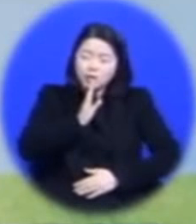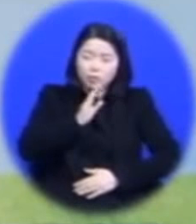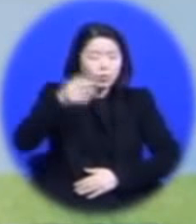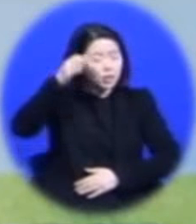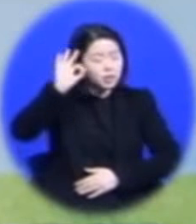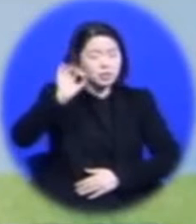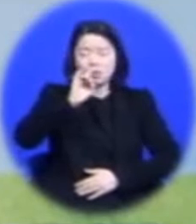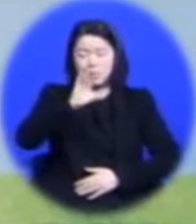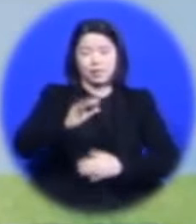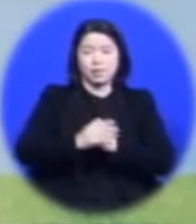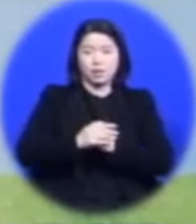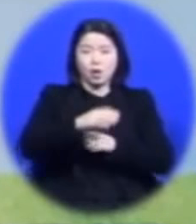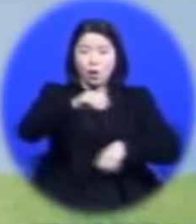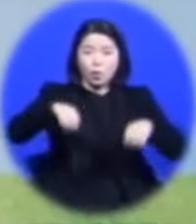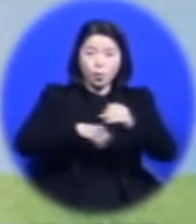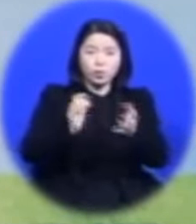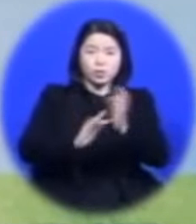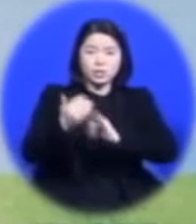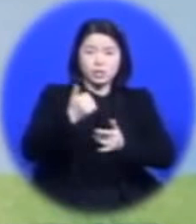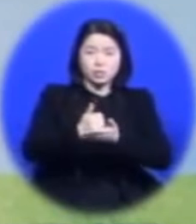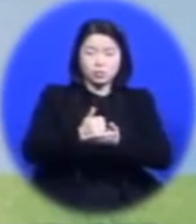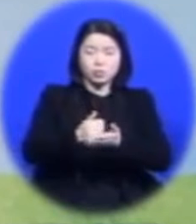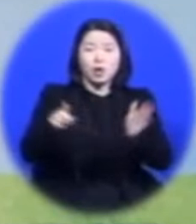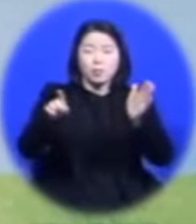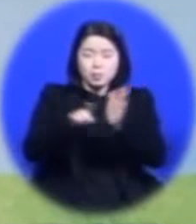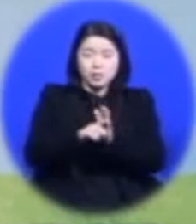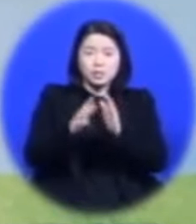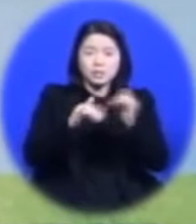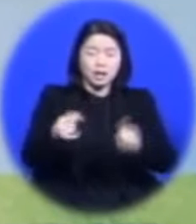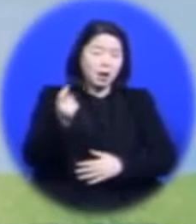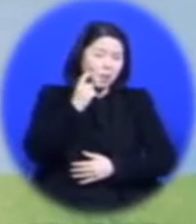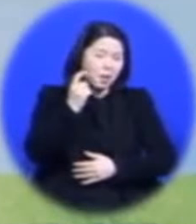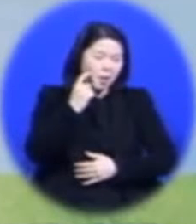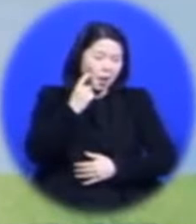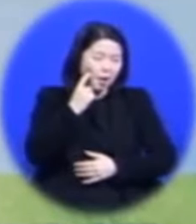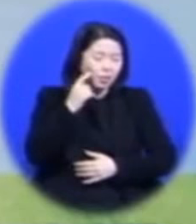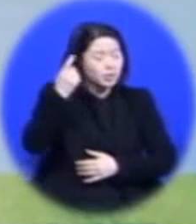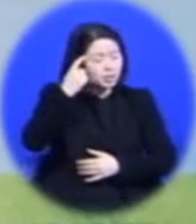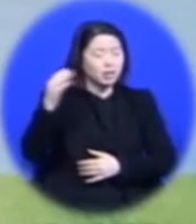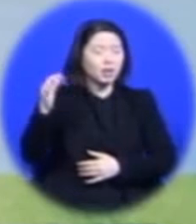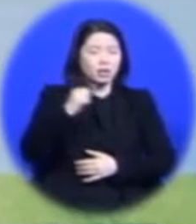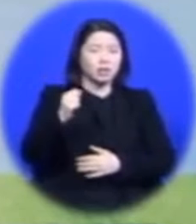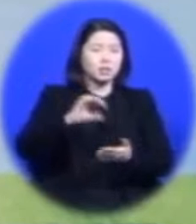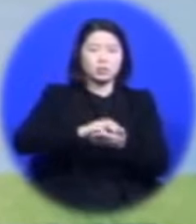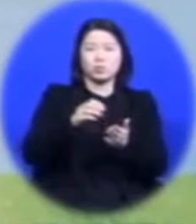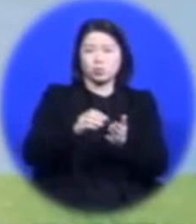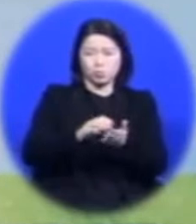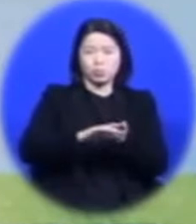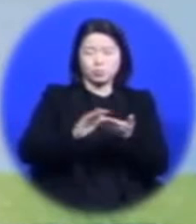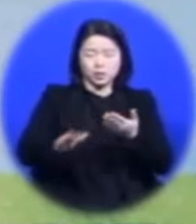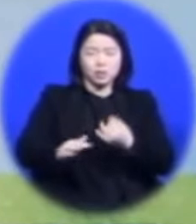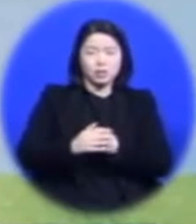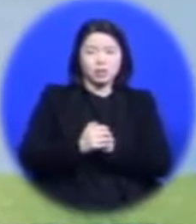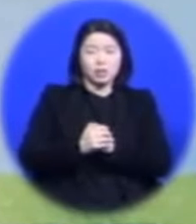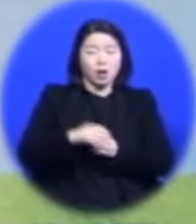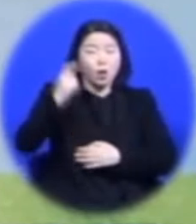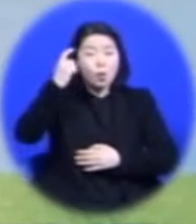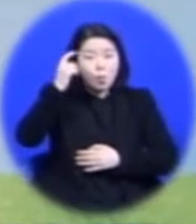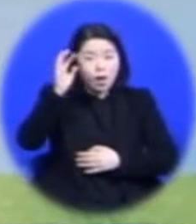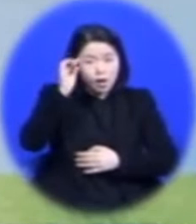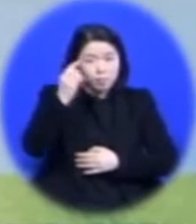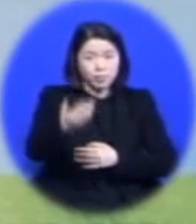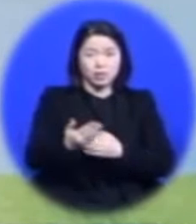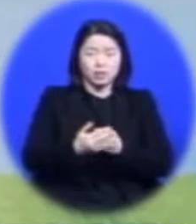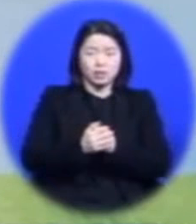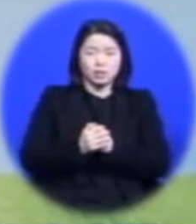거예요 오히려 예수 믿는 사람은 거짓말이고 위선자라고 생각할 정도예요 왜